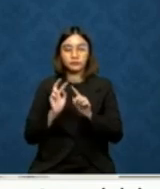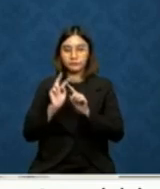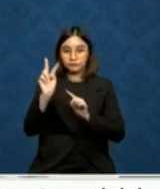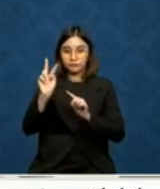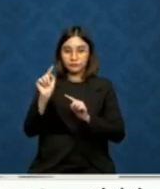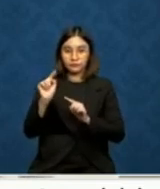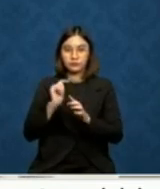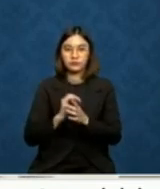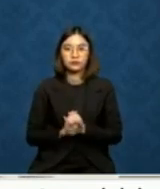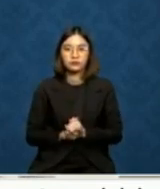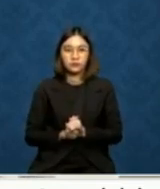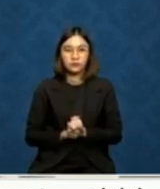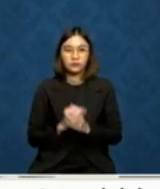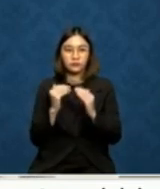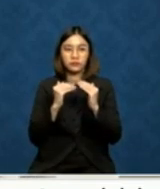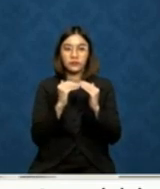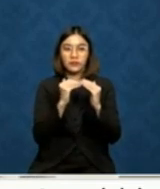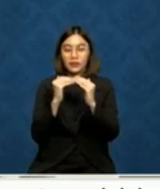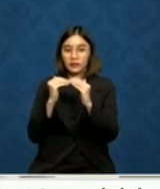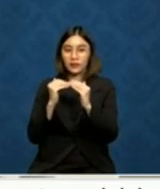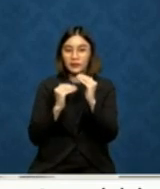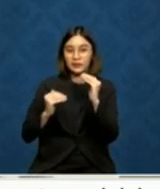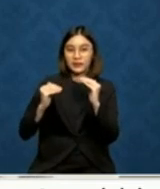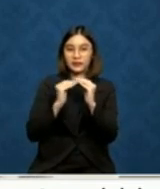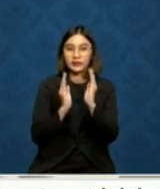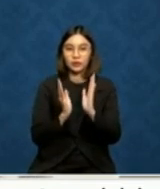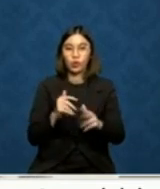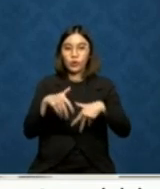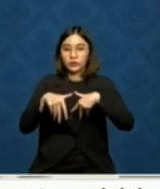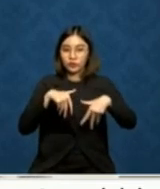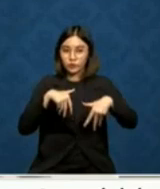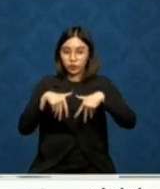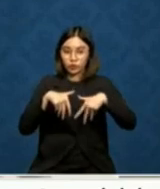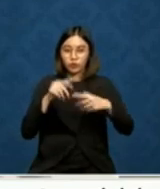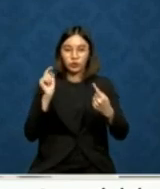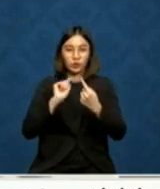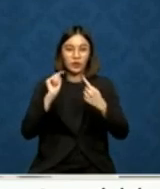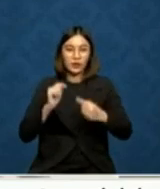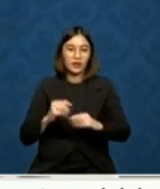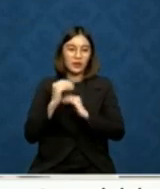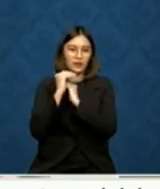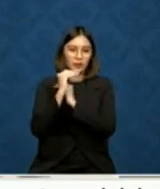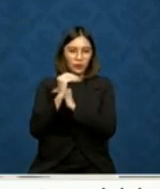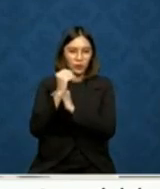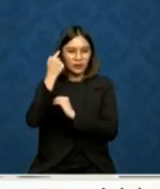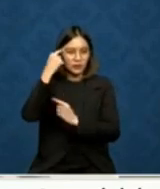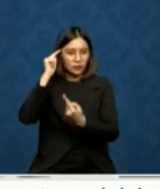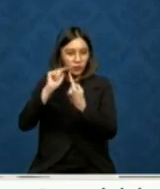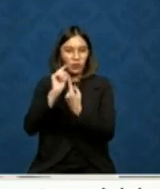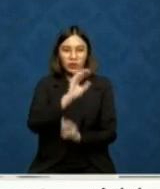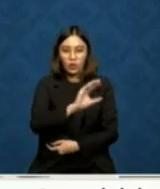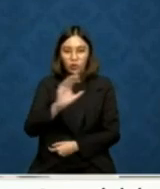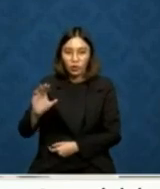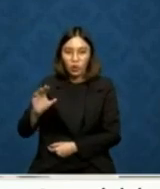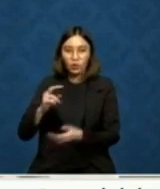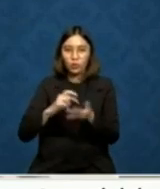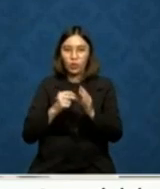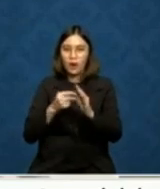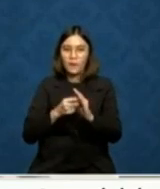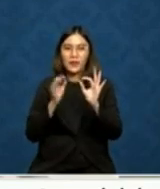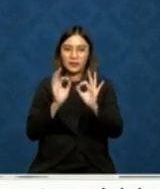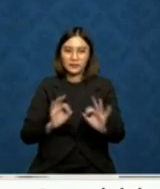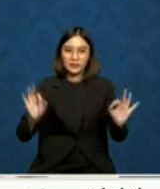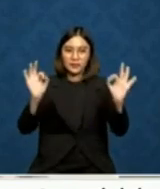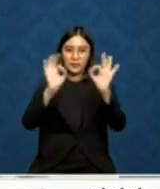2คือเรื่องสิทธิมนุษยชนนะคะสิทธิในการกำหนดเจตจำนงของตนเองเป็นประเด็นสำ